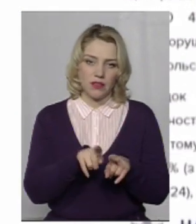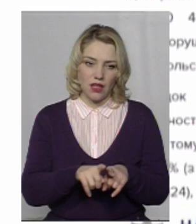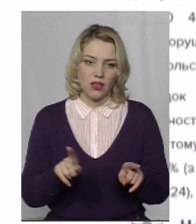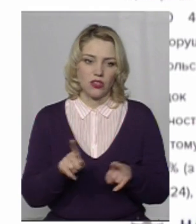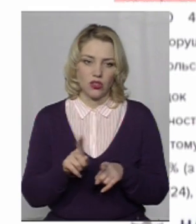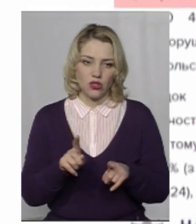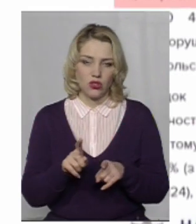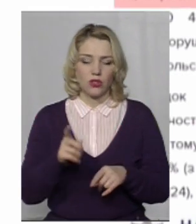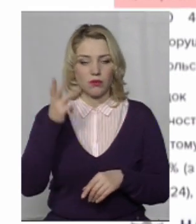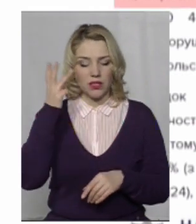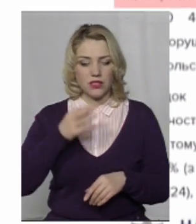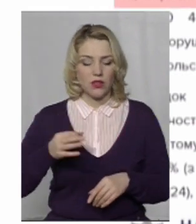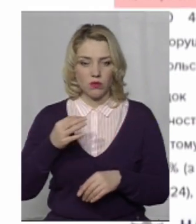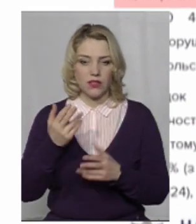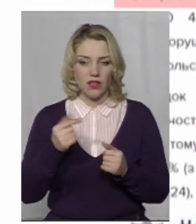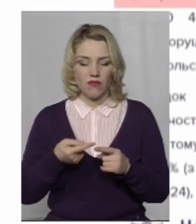Дякую.